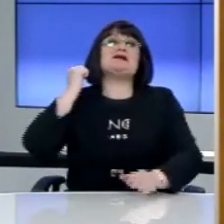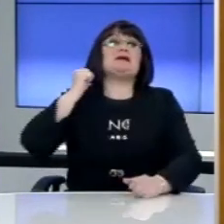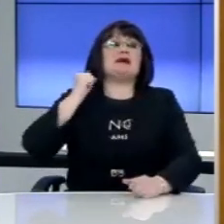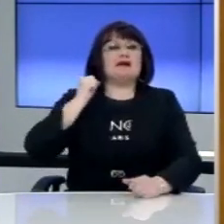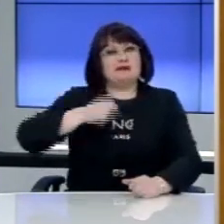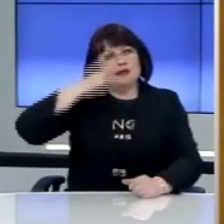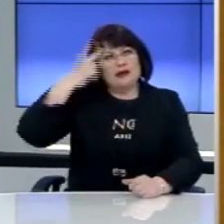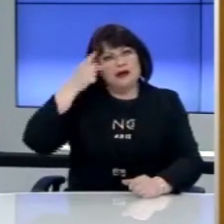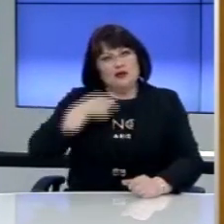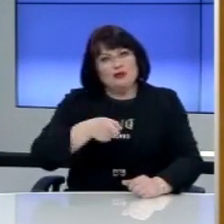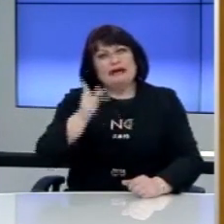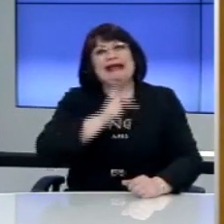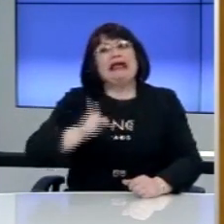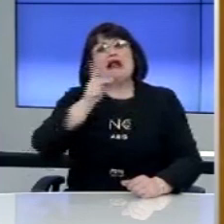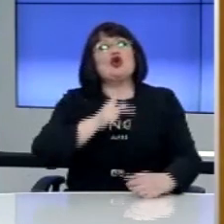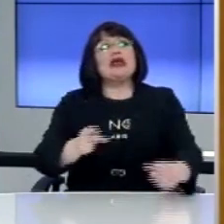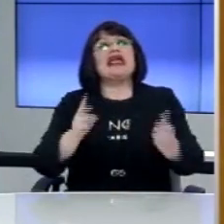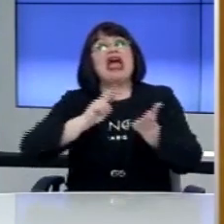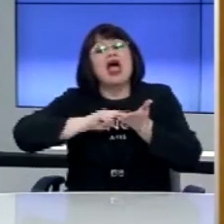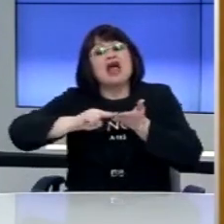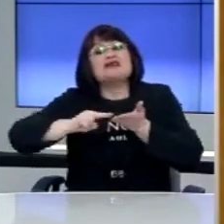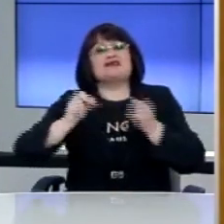στον τομέα της κοινωνικής ασφάλισης.